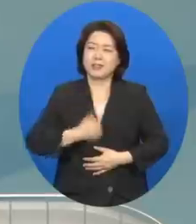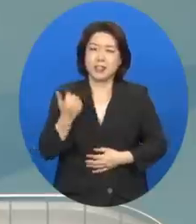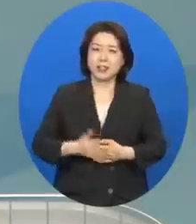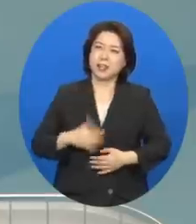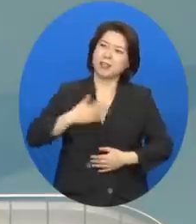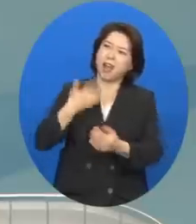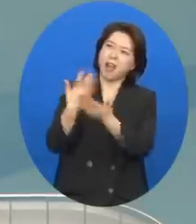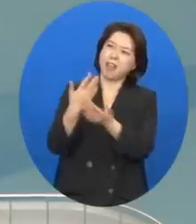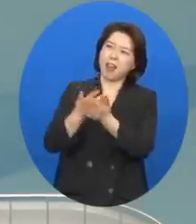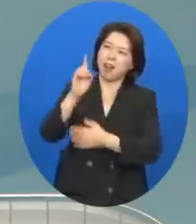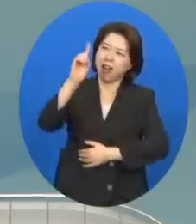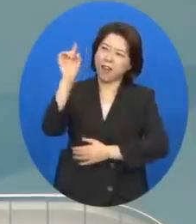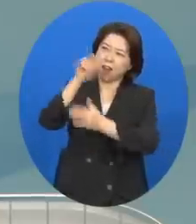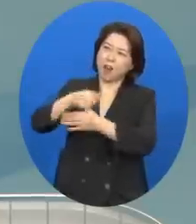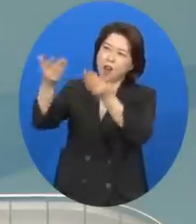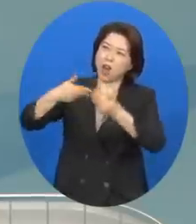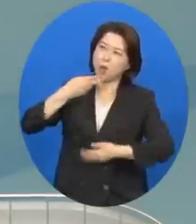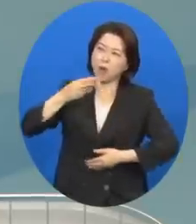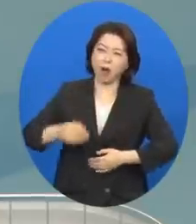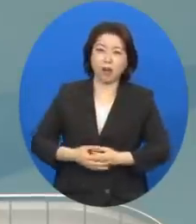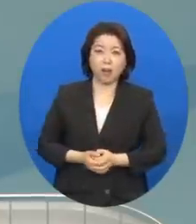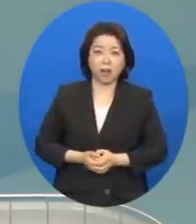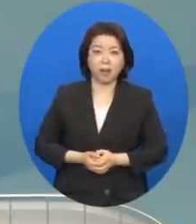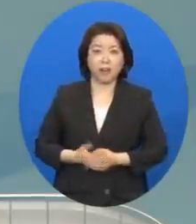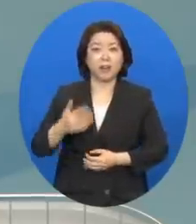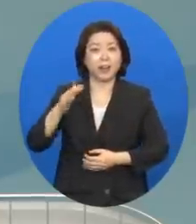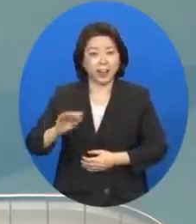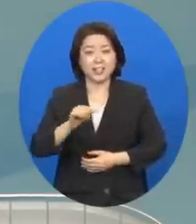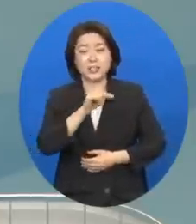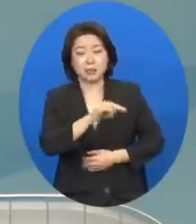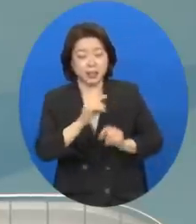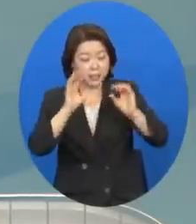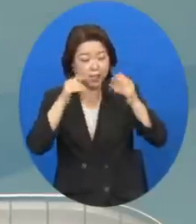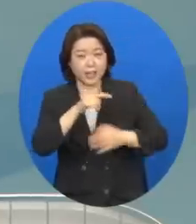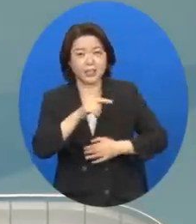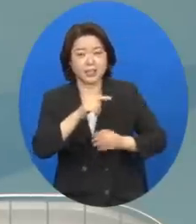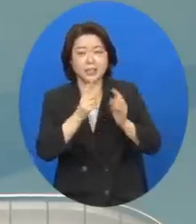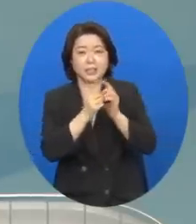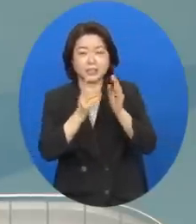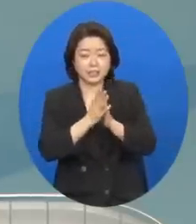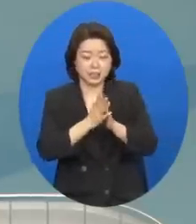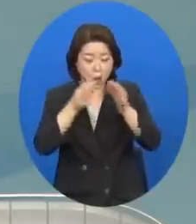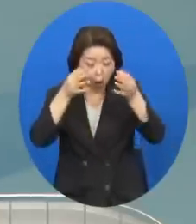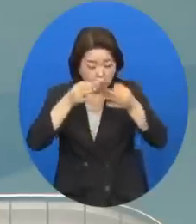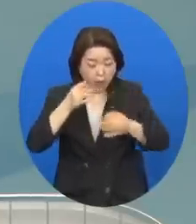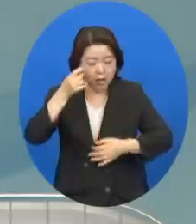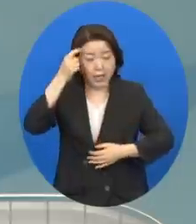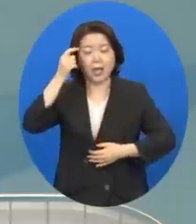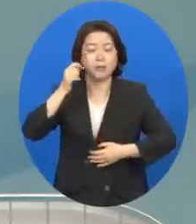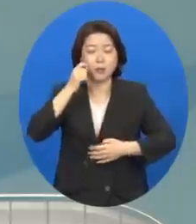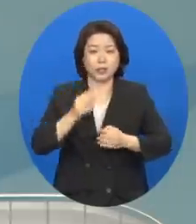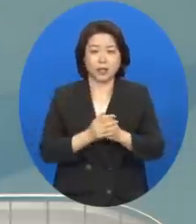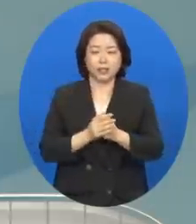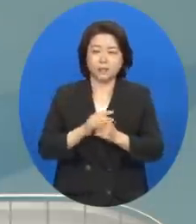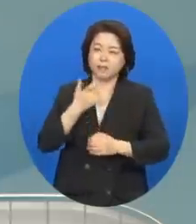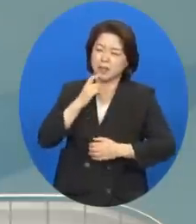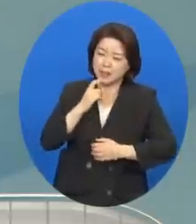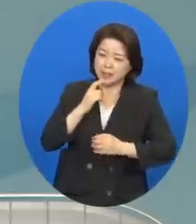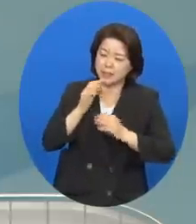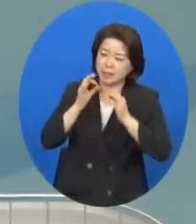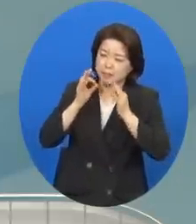해달라는 거 아무것도 안 해줘. 그런데 그 아이는 스스로가 깨닫지 못하는 것이 있는데 떼쓸 부모가 있다는